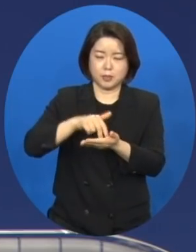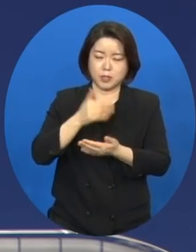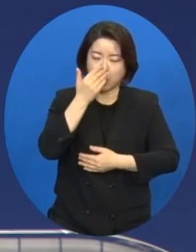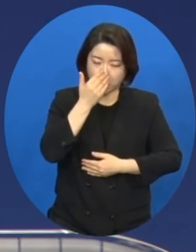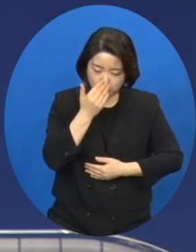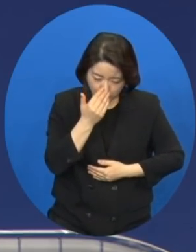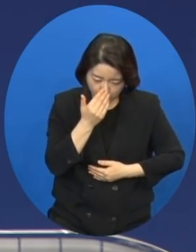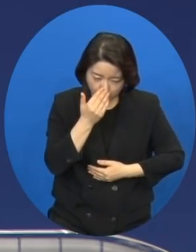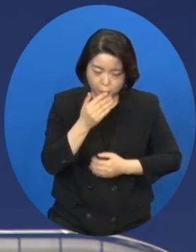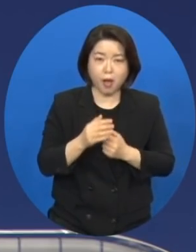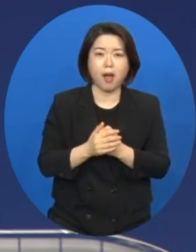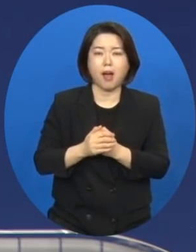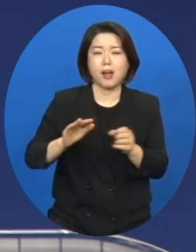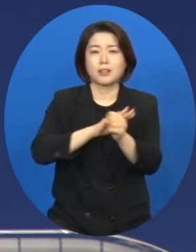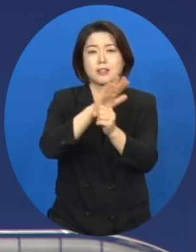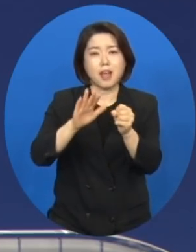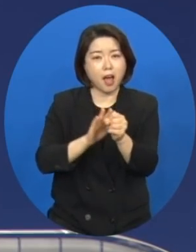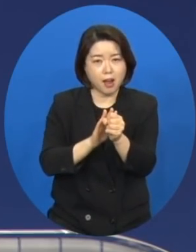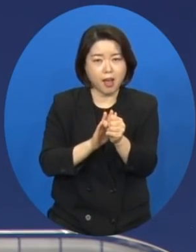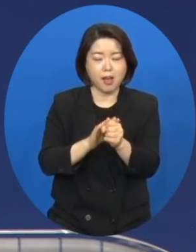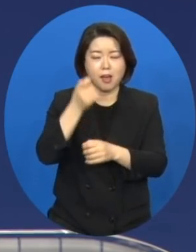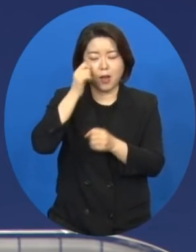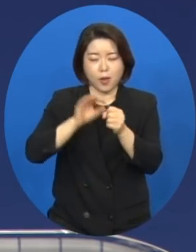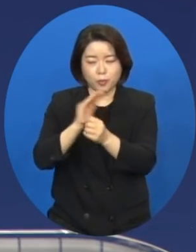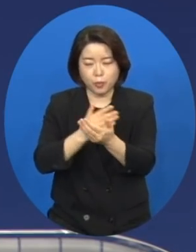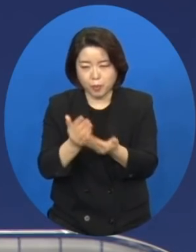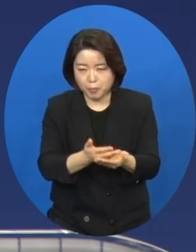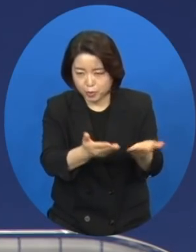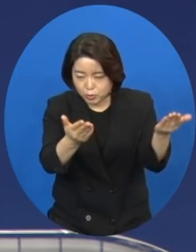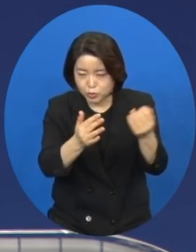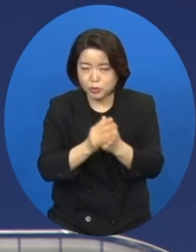겸손함과 소박함과 사랑과 긍휼을 베푸는